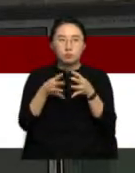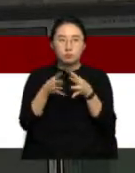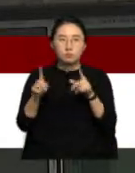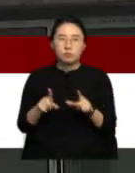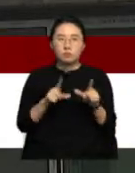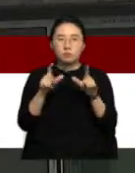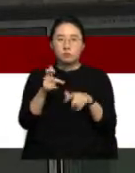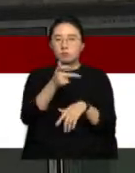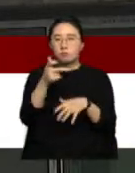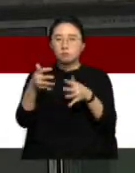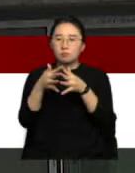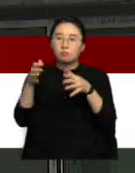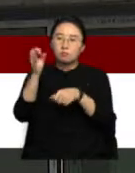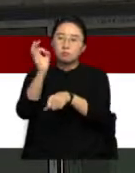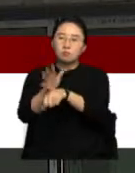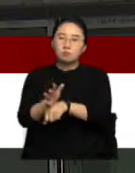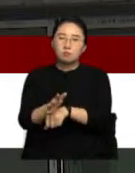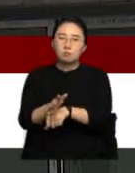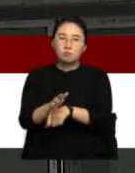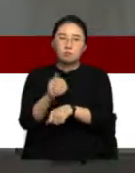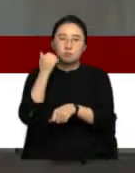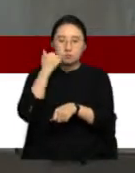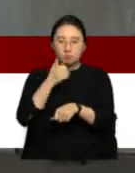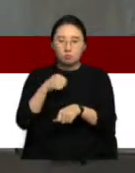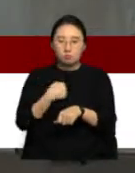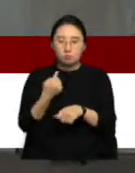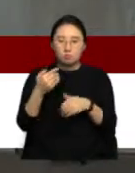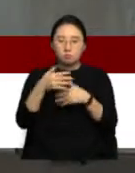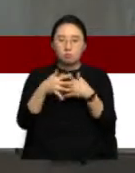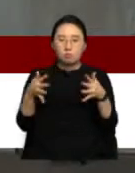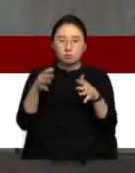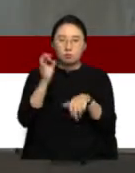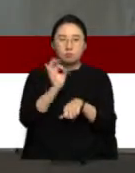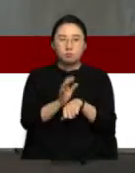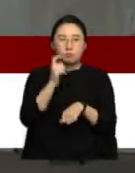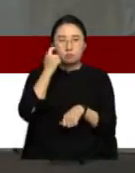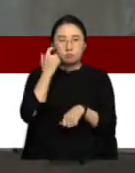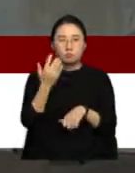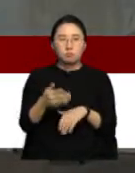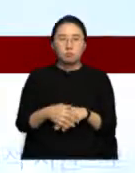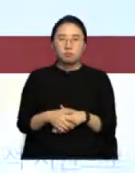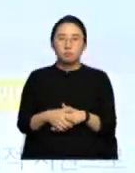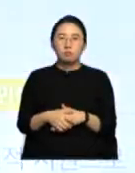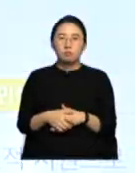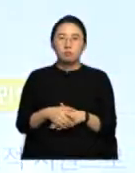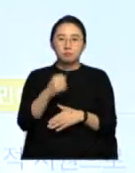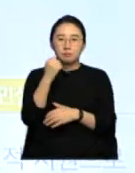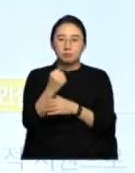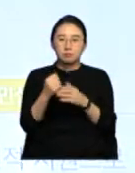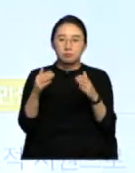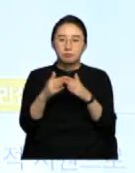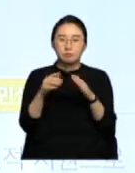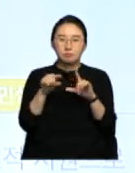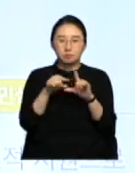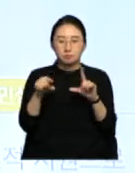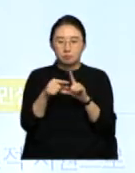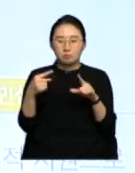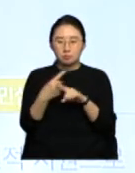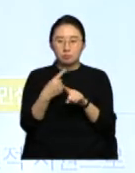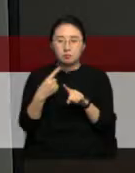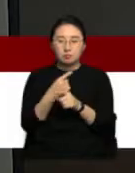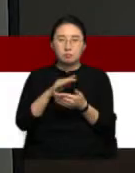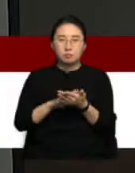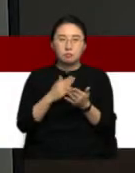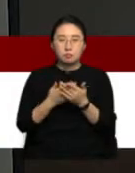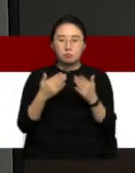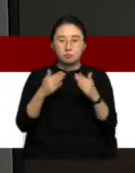산다 그러면 큰단지 아파트 살라 그러지 누가 나홀로 아파트를 사겠냐. 최근엔 낡은 집을 부분적으로 고쳐주는